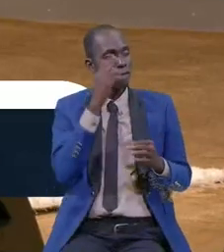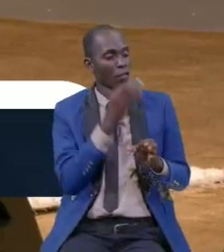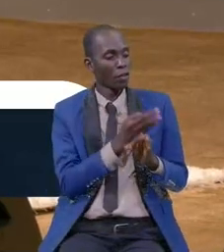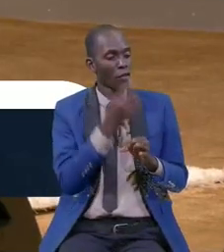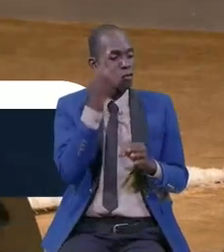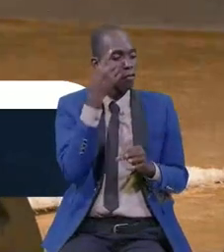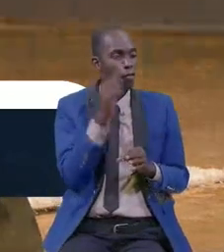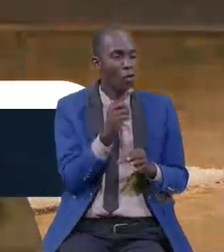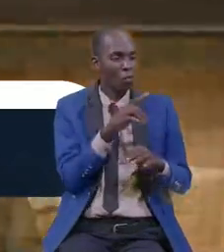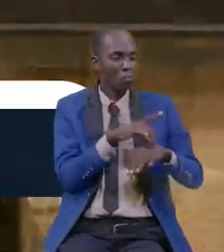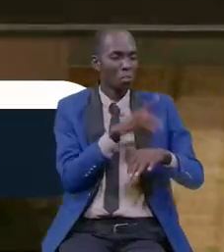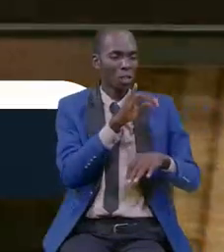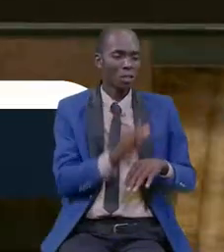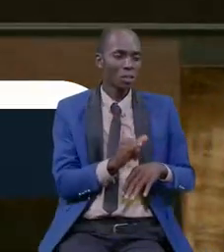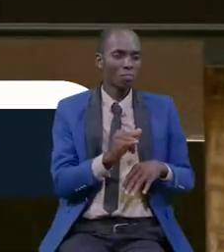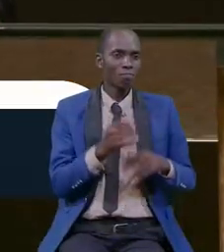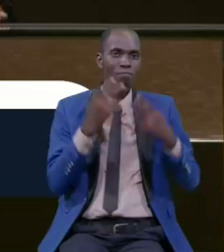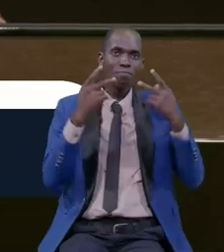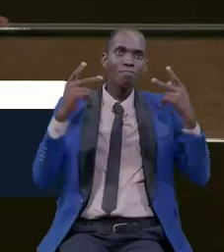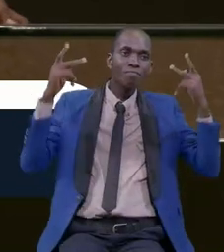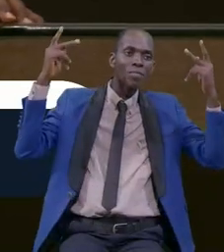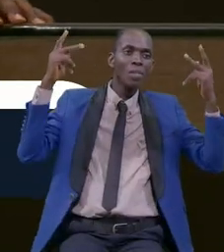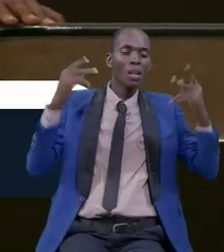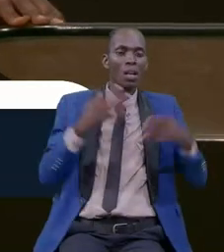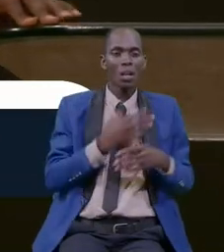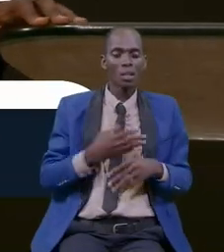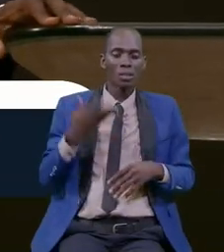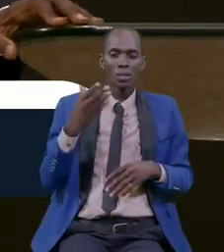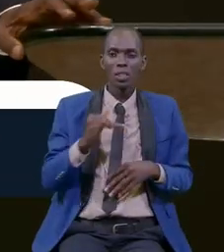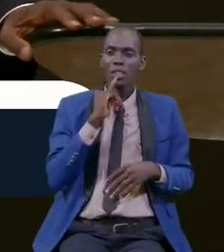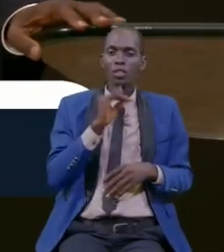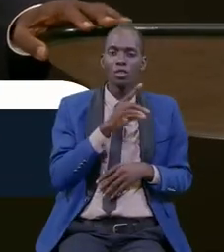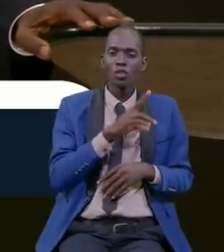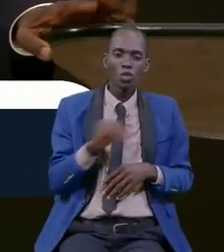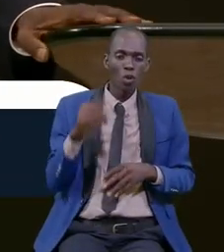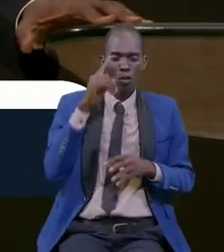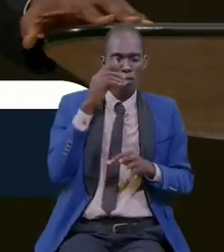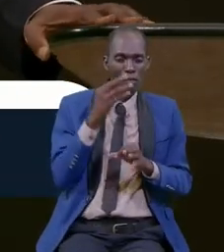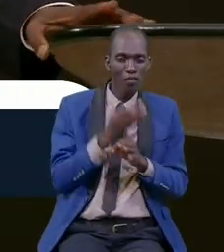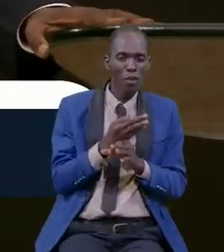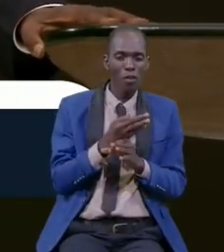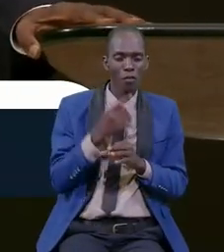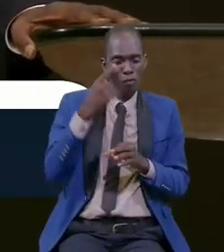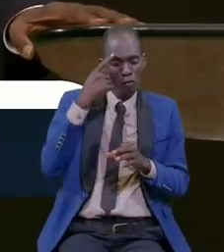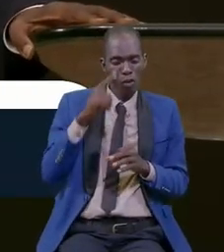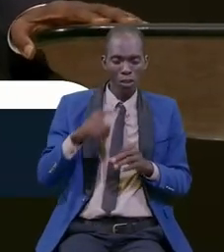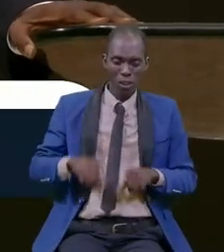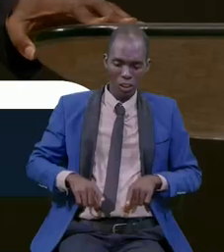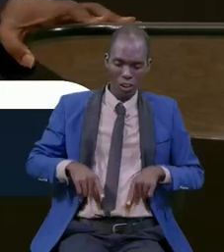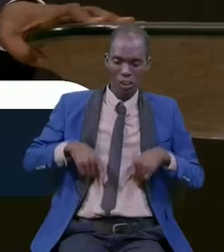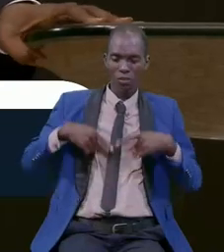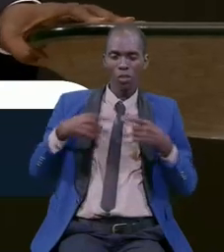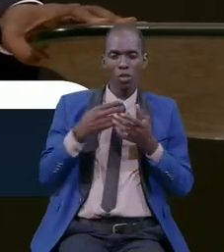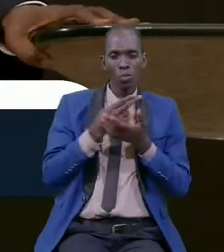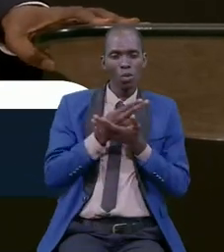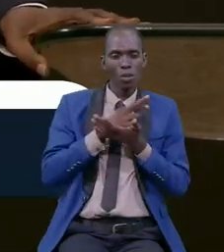pour la prospérité terrestre et il y a pas de foi pour vivre une vie juste ce n'est